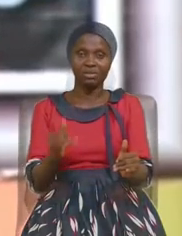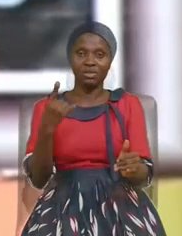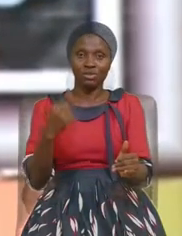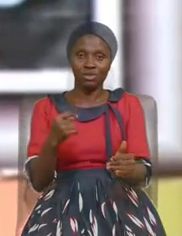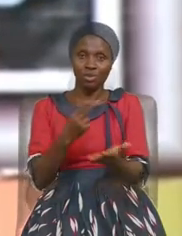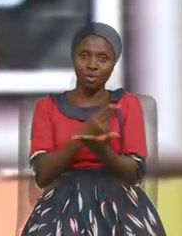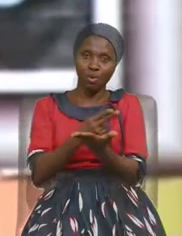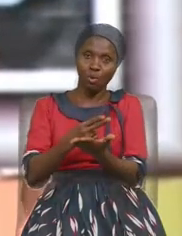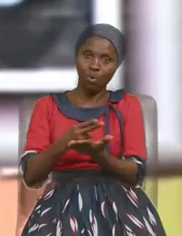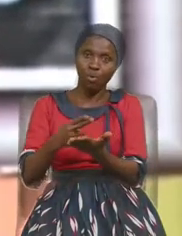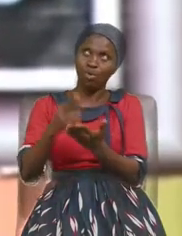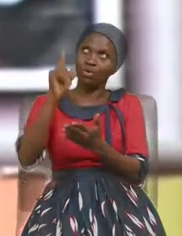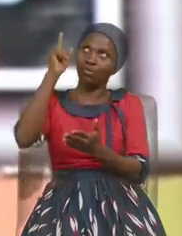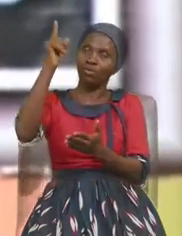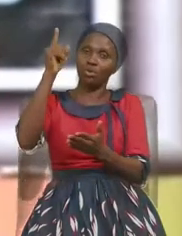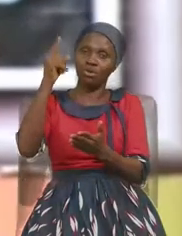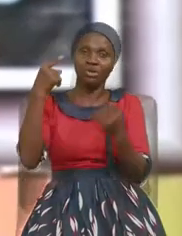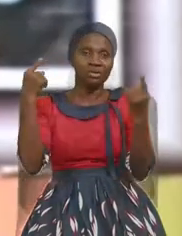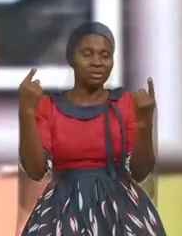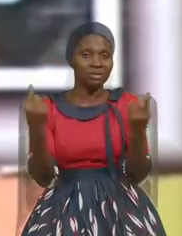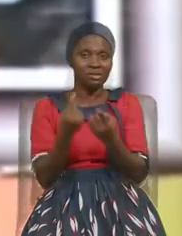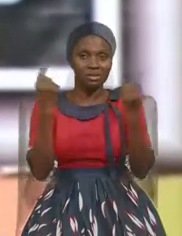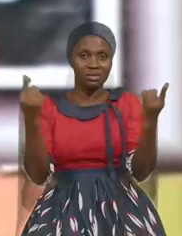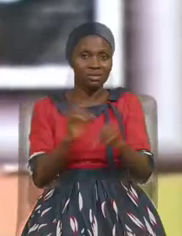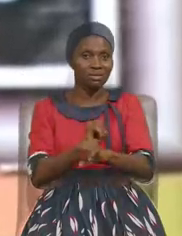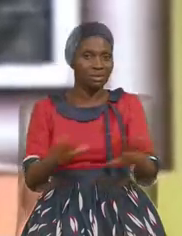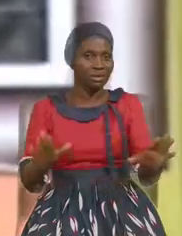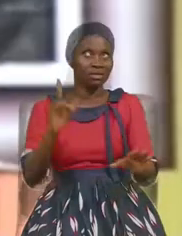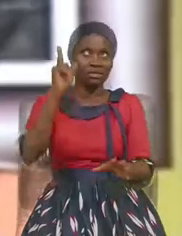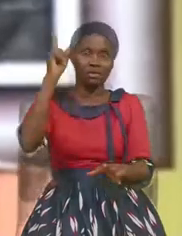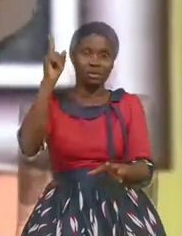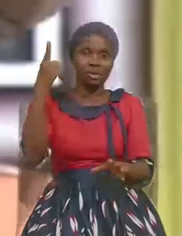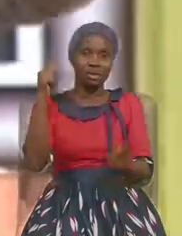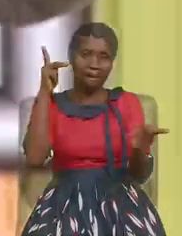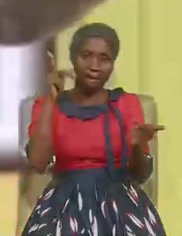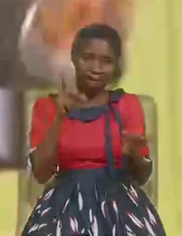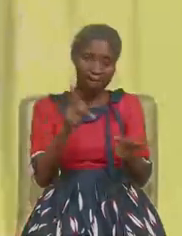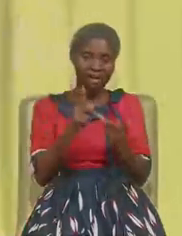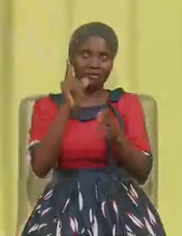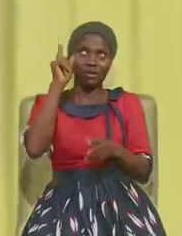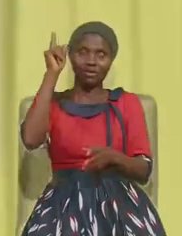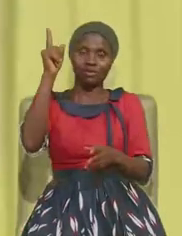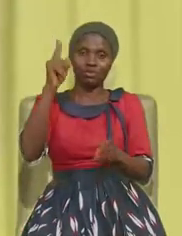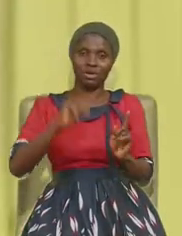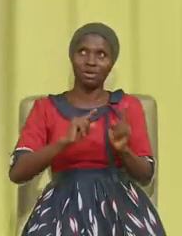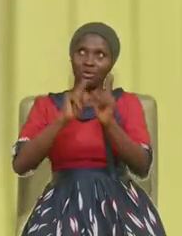celui qui est sans péché, le pur, le parfait, il a été à la croix pour